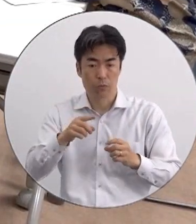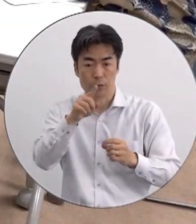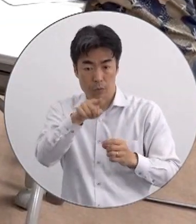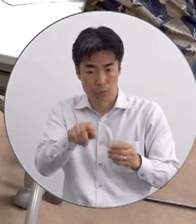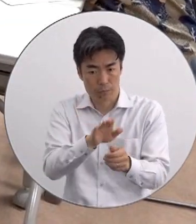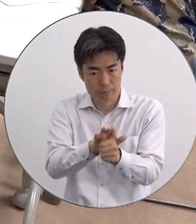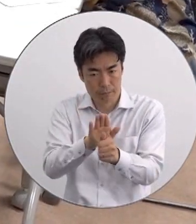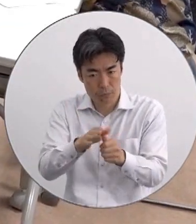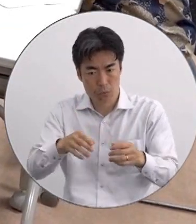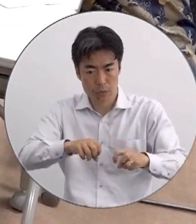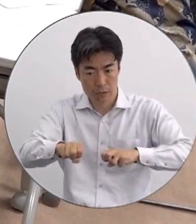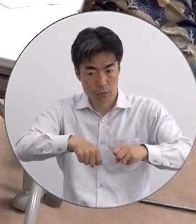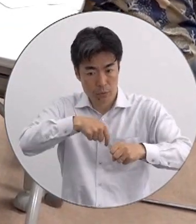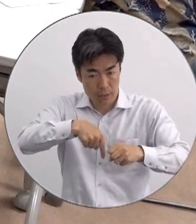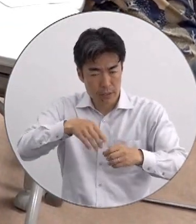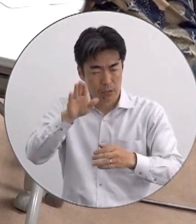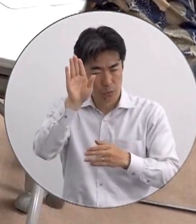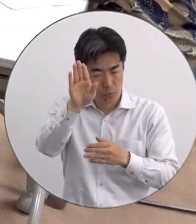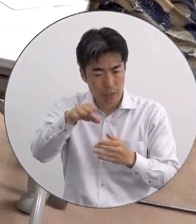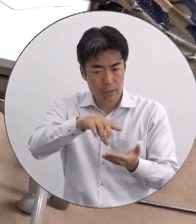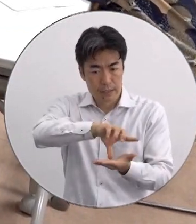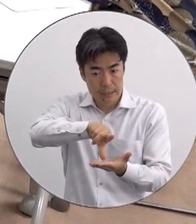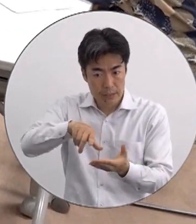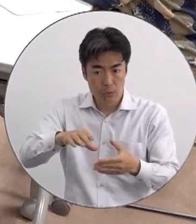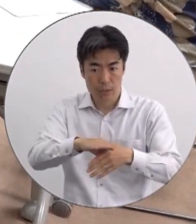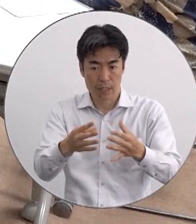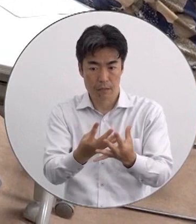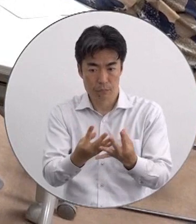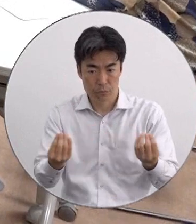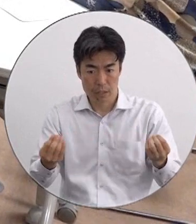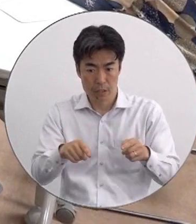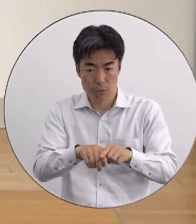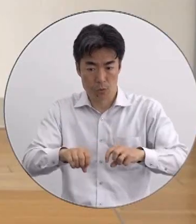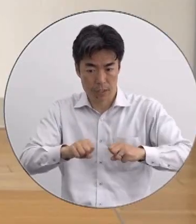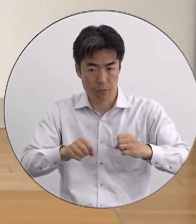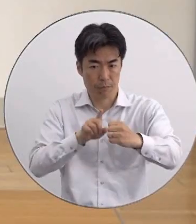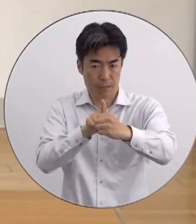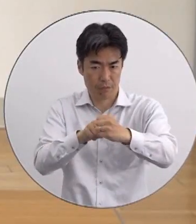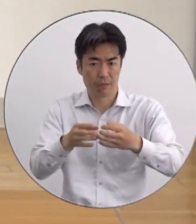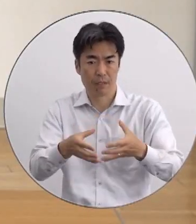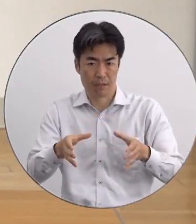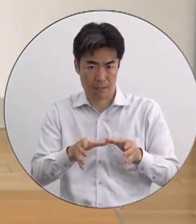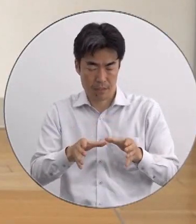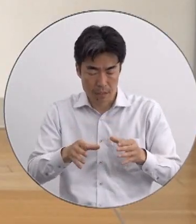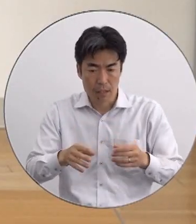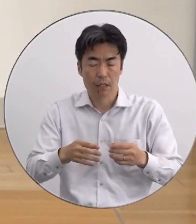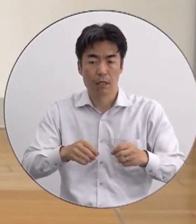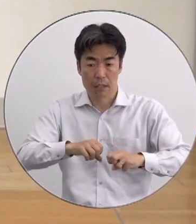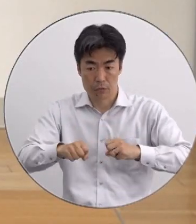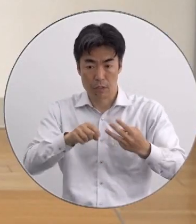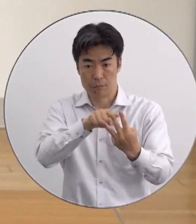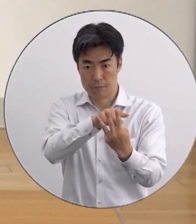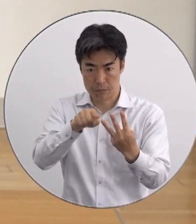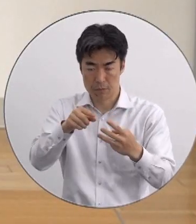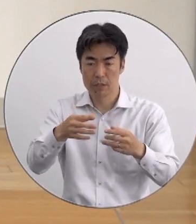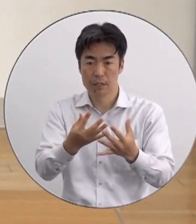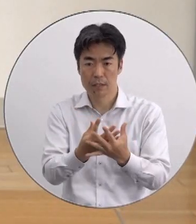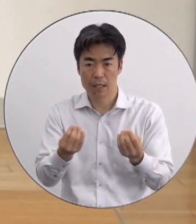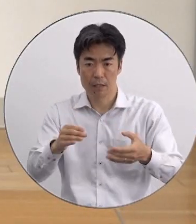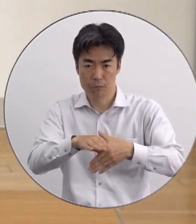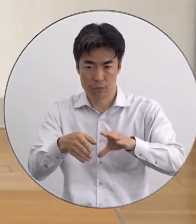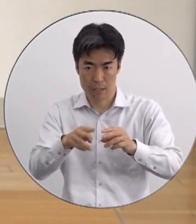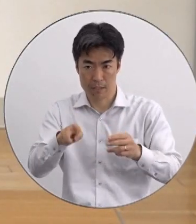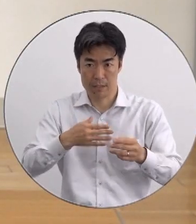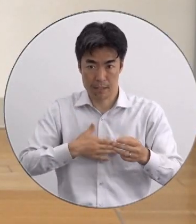動を通じて、地域の多文化共生社会を目指します。 主な活動といたしまして、多文化理